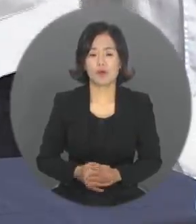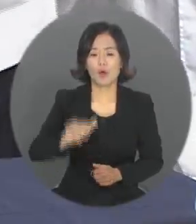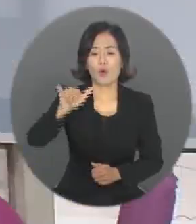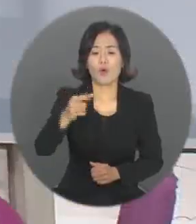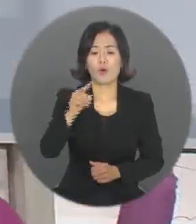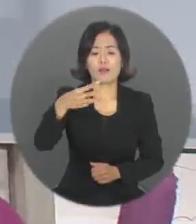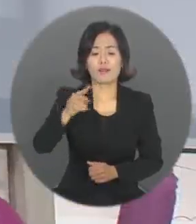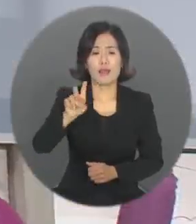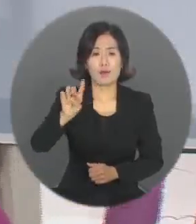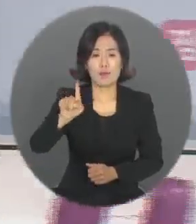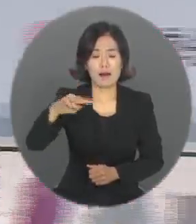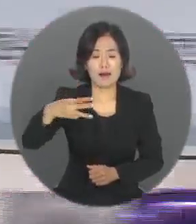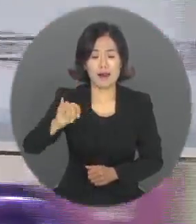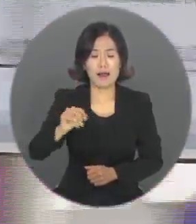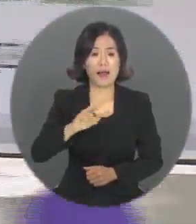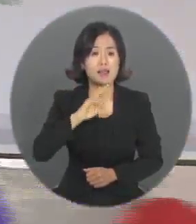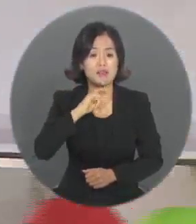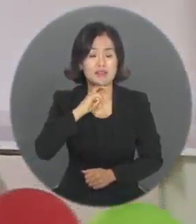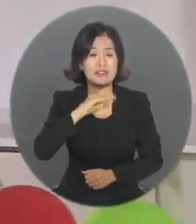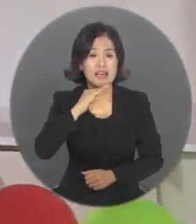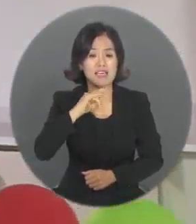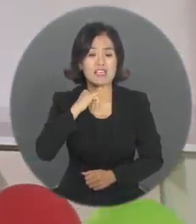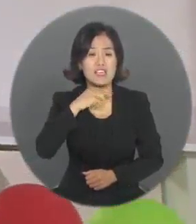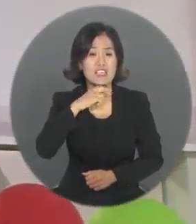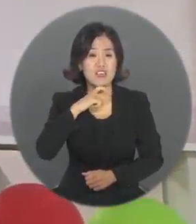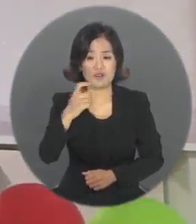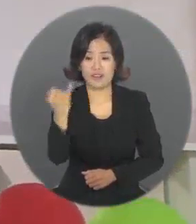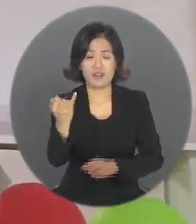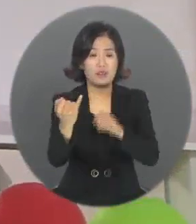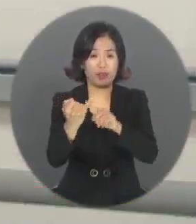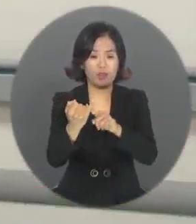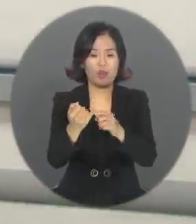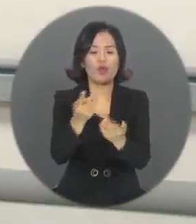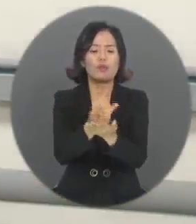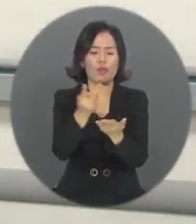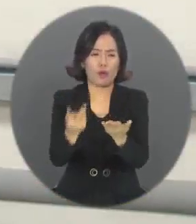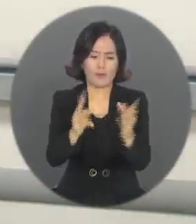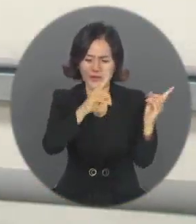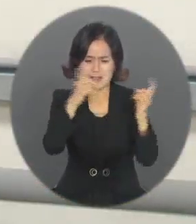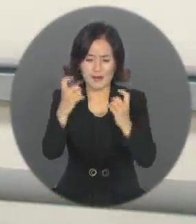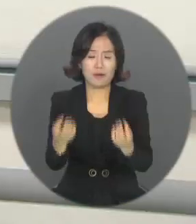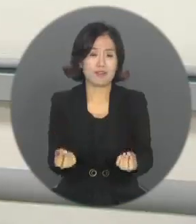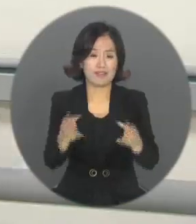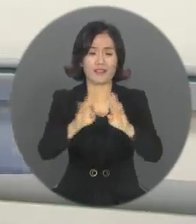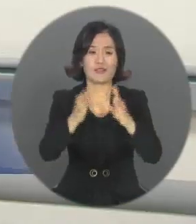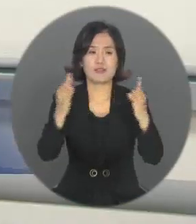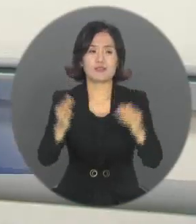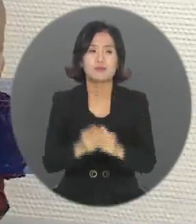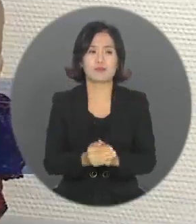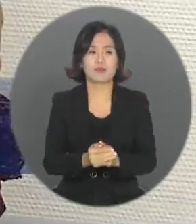과테말라에서 온 10살 소녀 둘세의 희귀 질병 완치와 퇴원을 기념하는 파티가 열렸습니다. Dios los